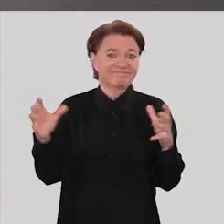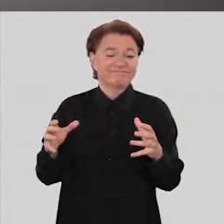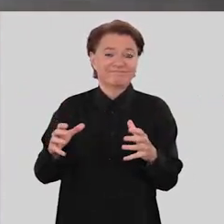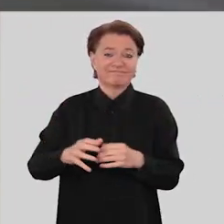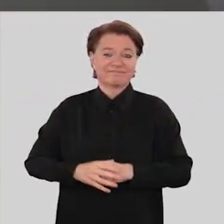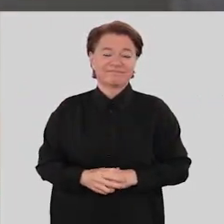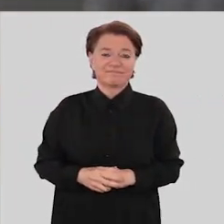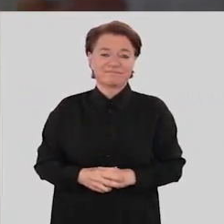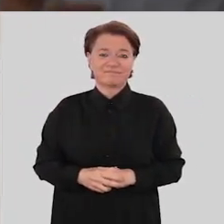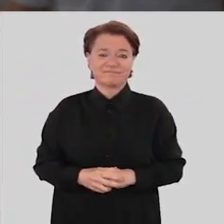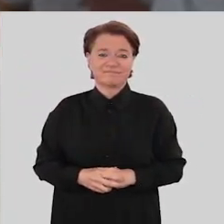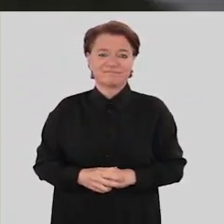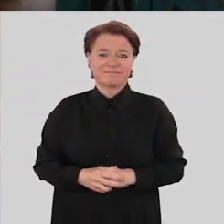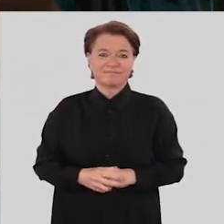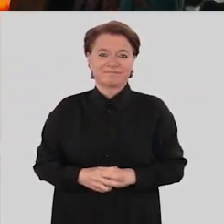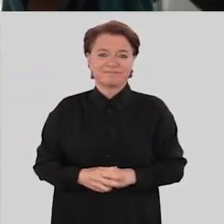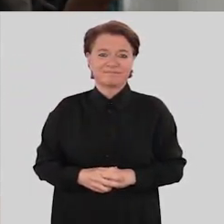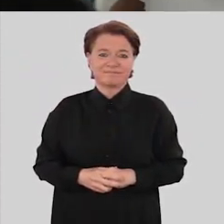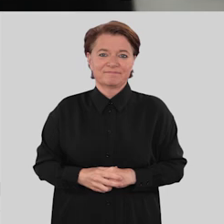Vielfalt geht nur gemeinsam.